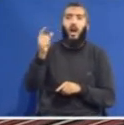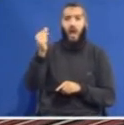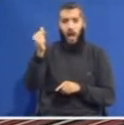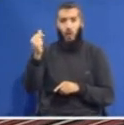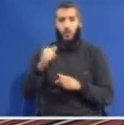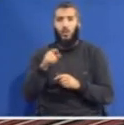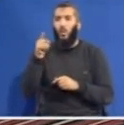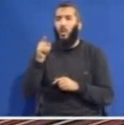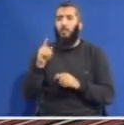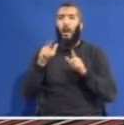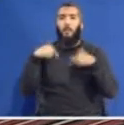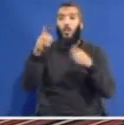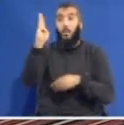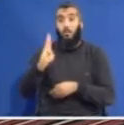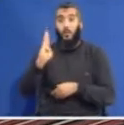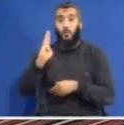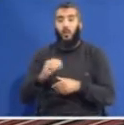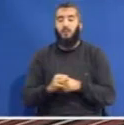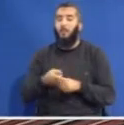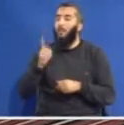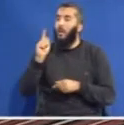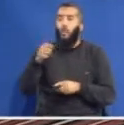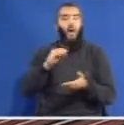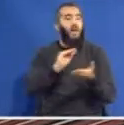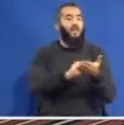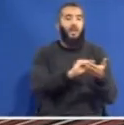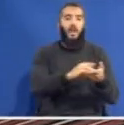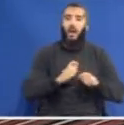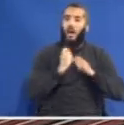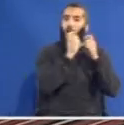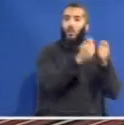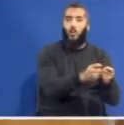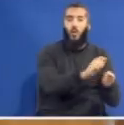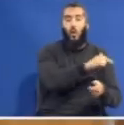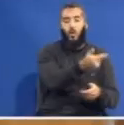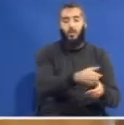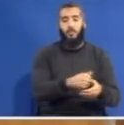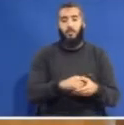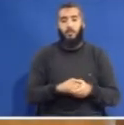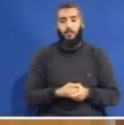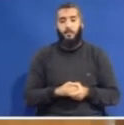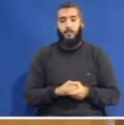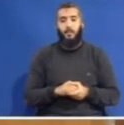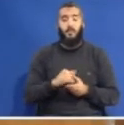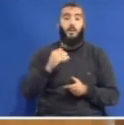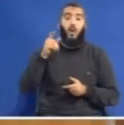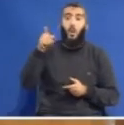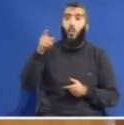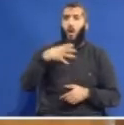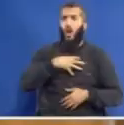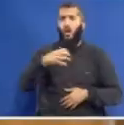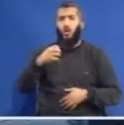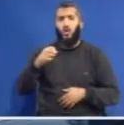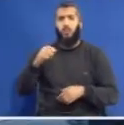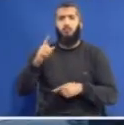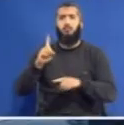ينفقون أموالهم يشاركون فيها المهاجرين. يعني تجد أحدهم له ممتلكات